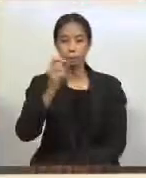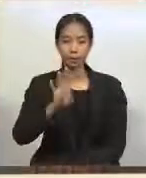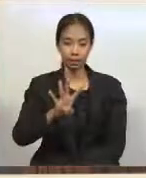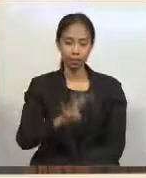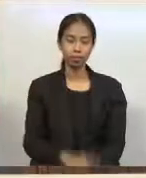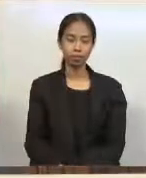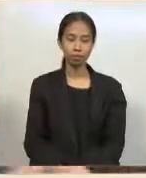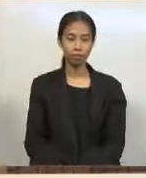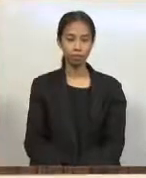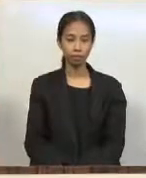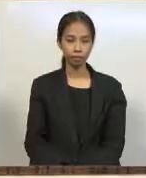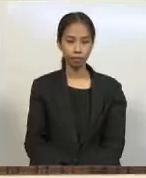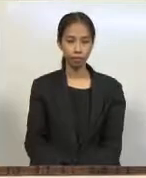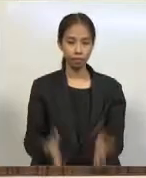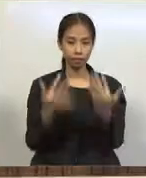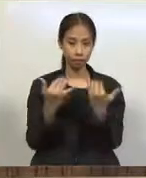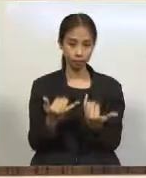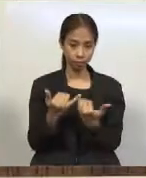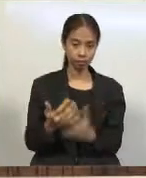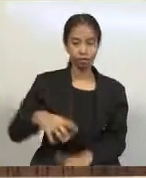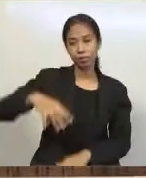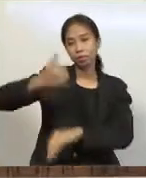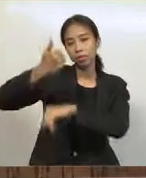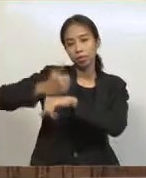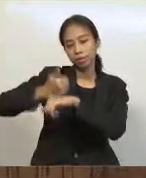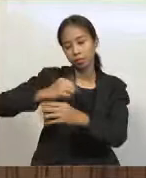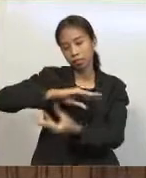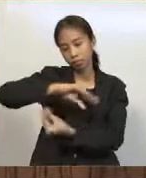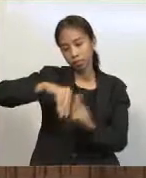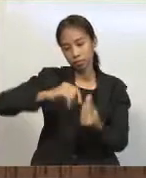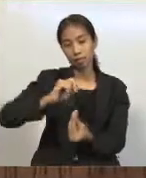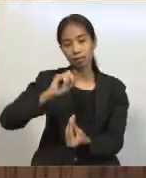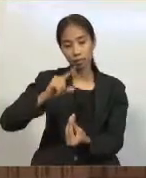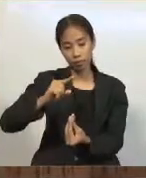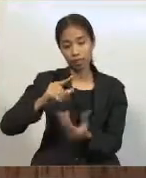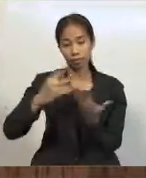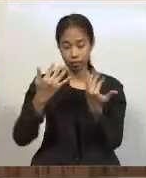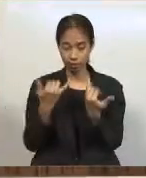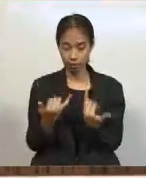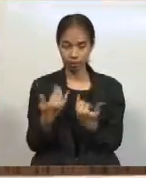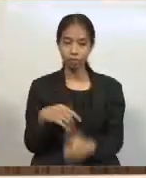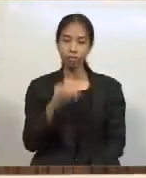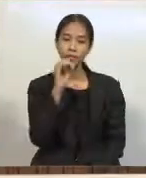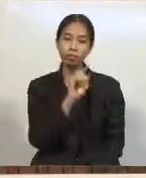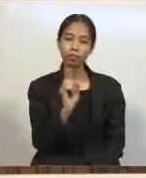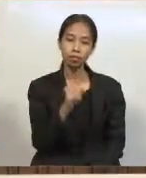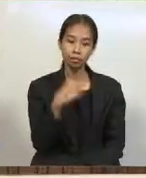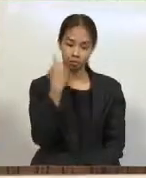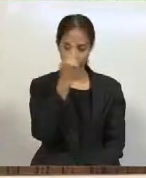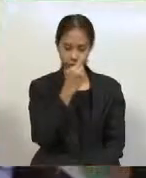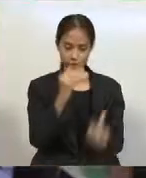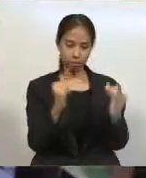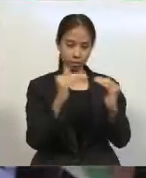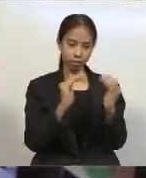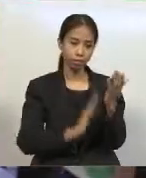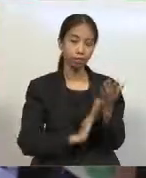นายลวรนแสงสนิทผู้อำนวยการสำนักงานเศรษฐกิจการคลังในฐานะโฆษกกระทรวงการคลังก็เน้นย้ำนะคะว่าสำหรับผู้ที่ได้สิทธิ์จ